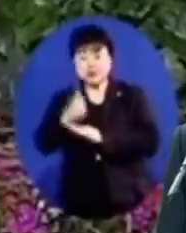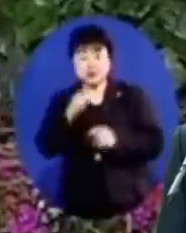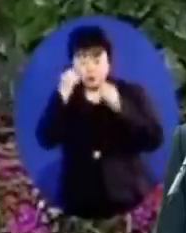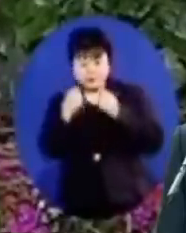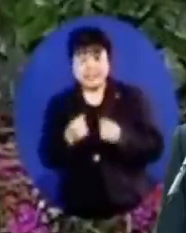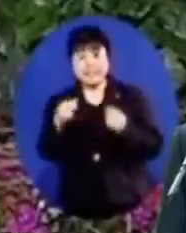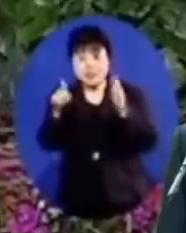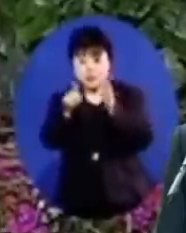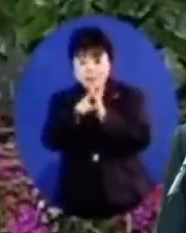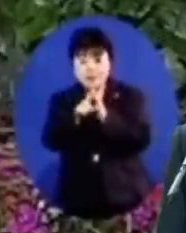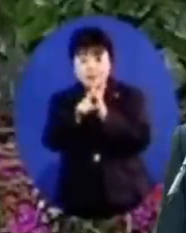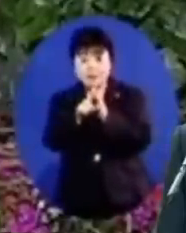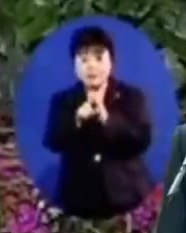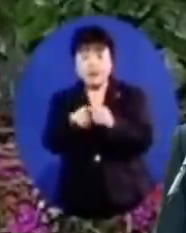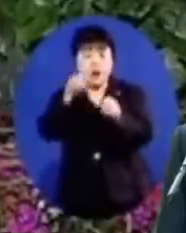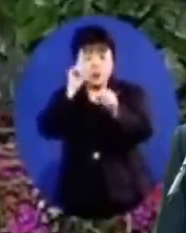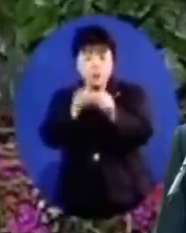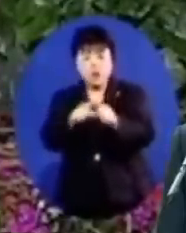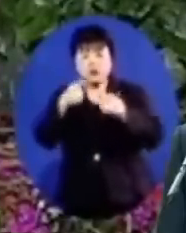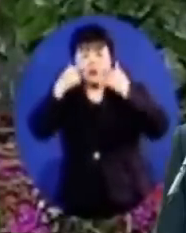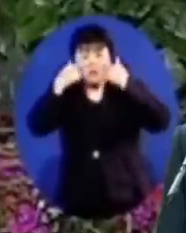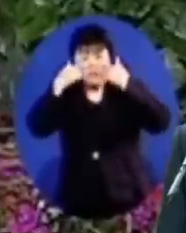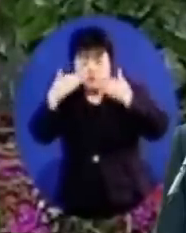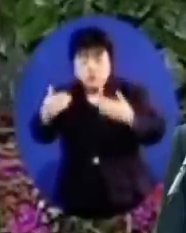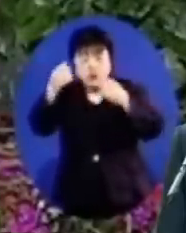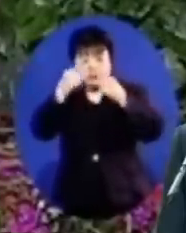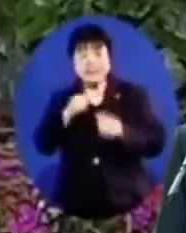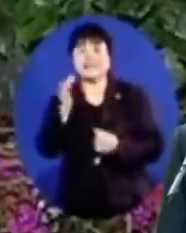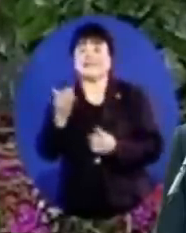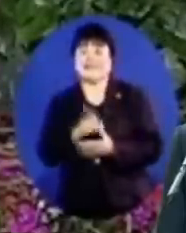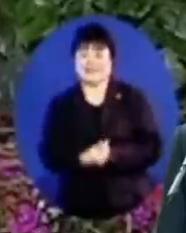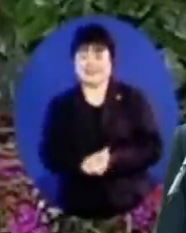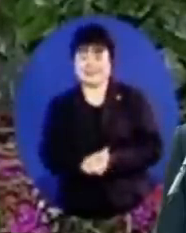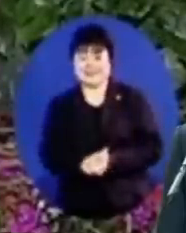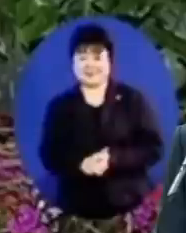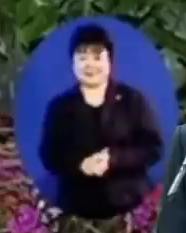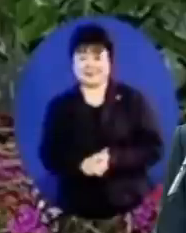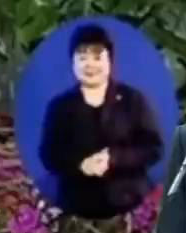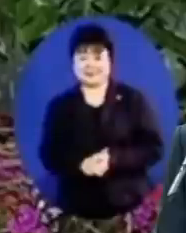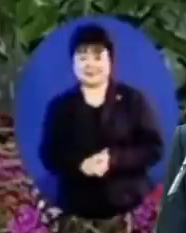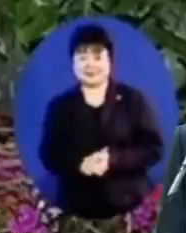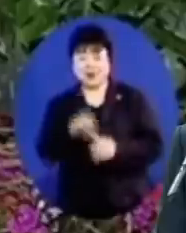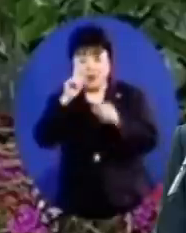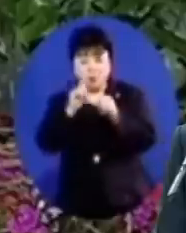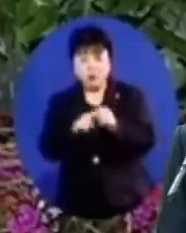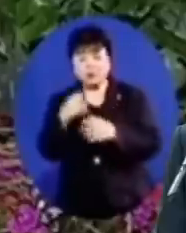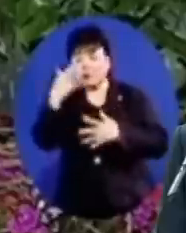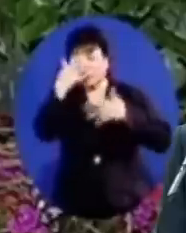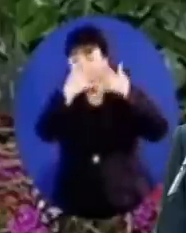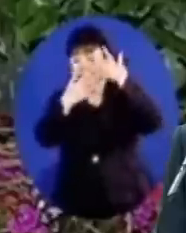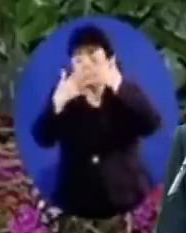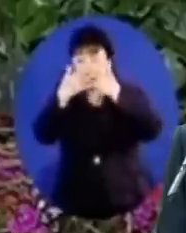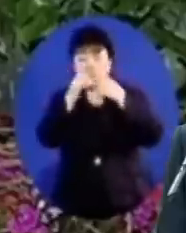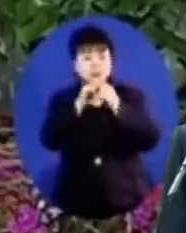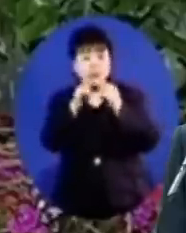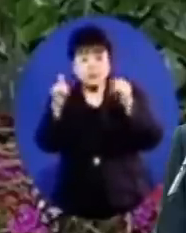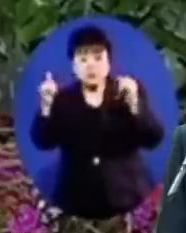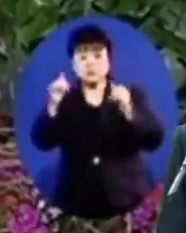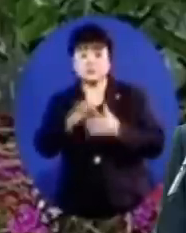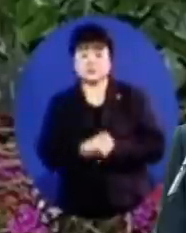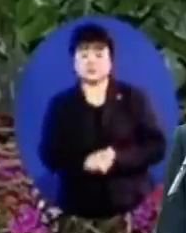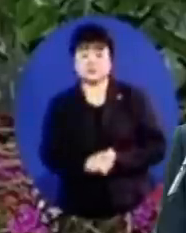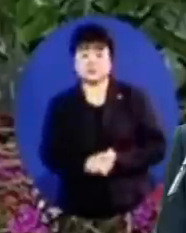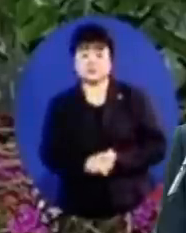위해서는 목적이 분명한 삶을 살아야 되는 것입니다. 목적이 분명하지 않은 사람은